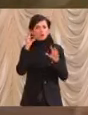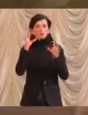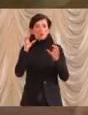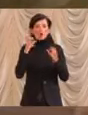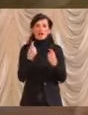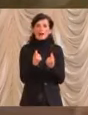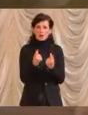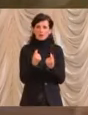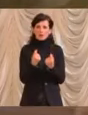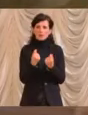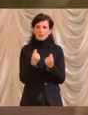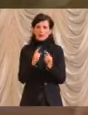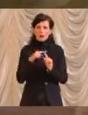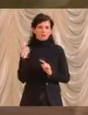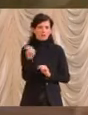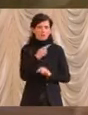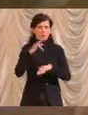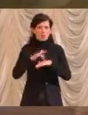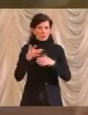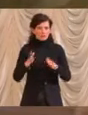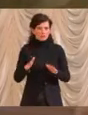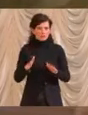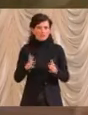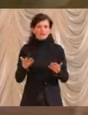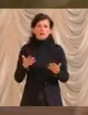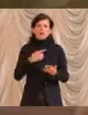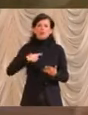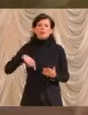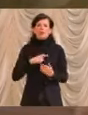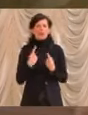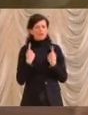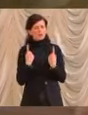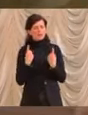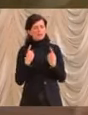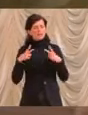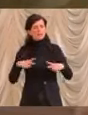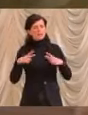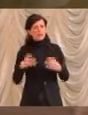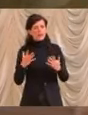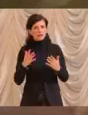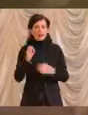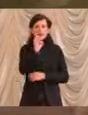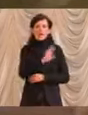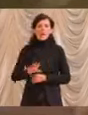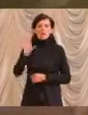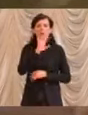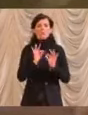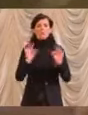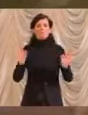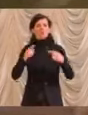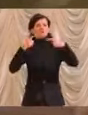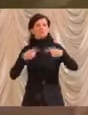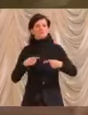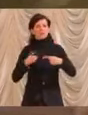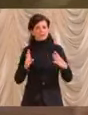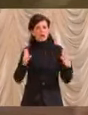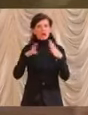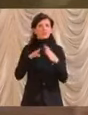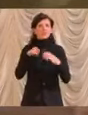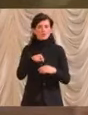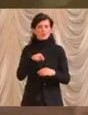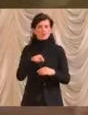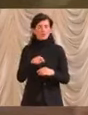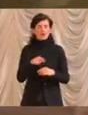sull'economia, e ci aspettiamo che tutti si rendano conto che l'Europa deve essere all'altezza di questa sfida, anche la Presidente